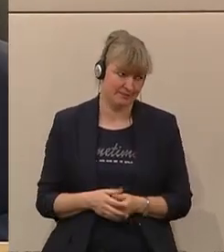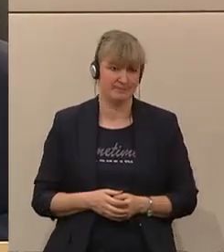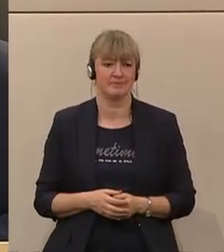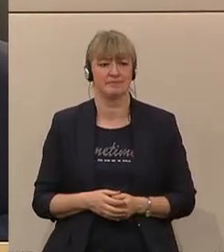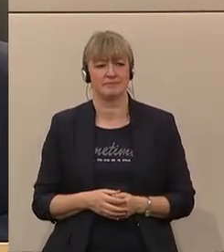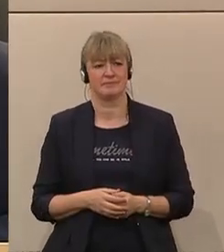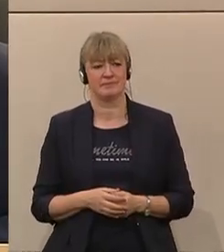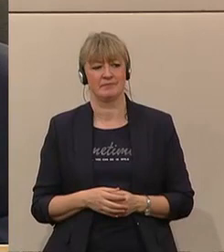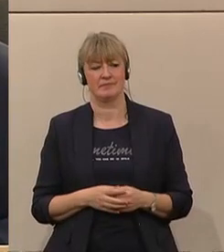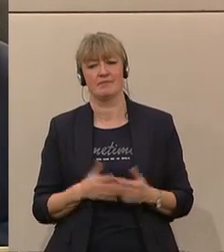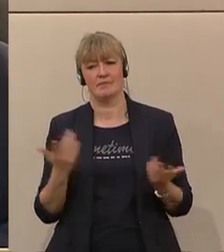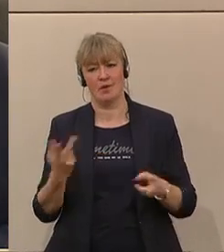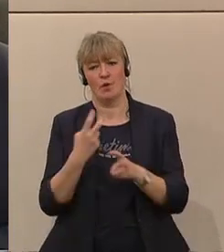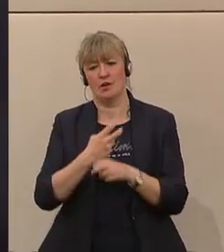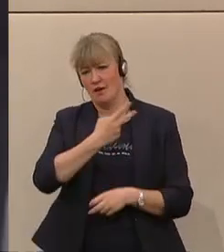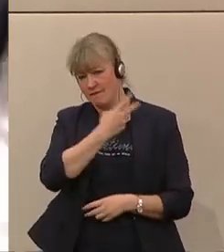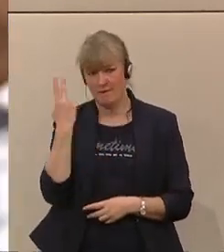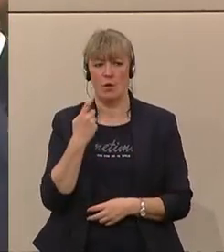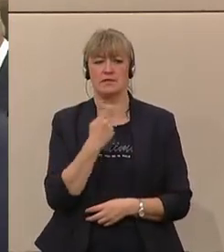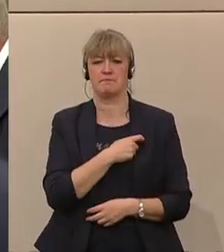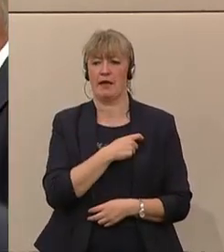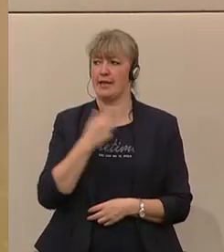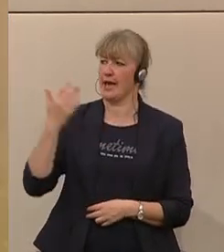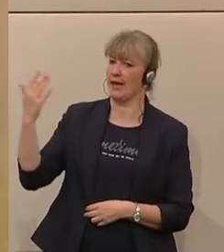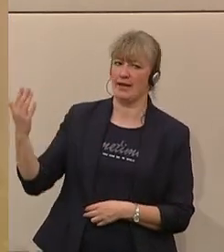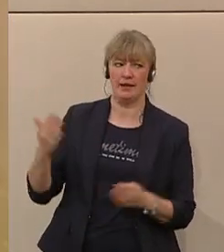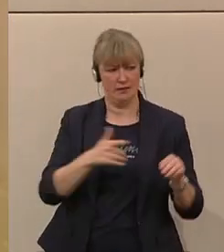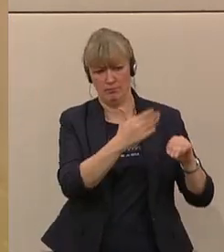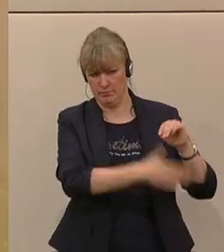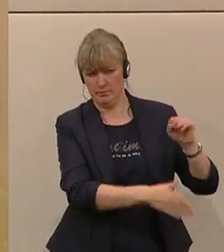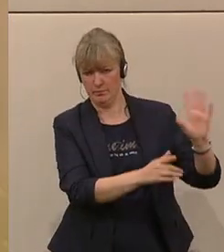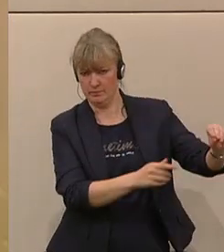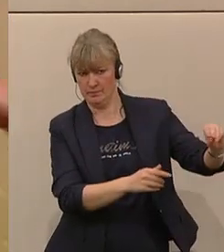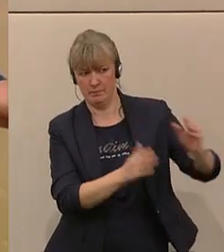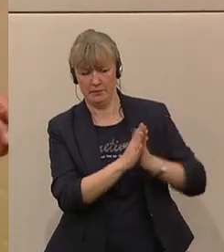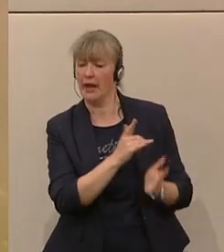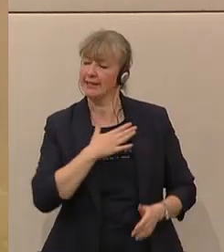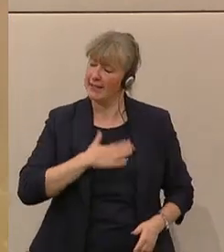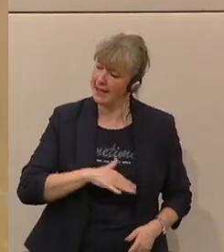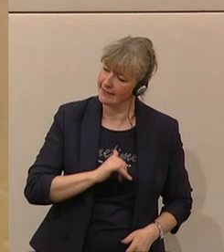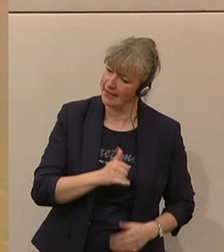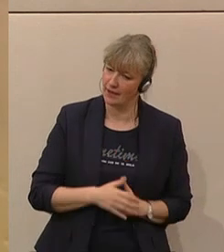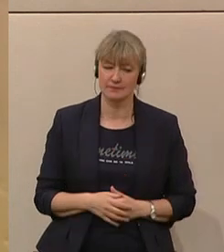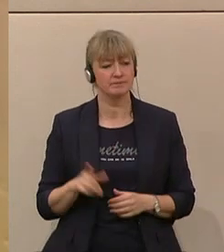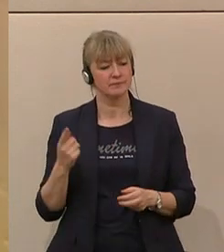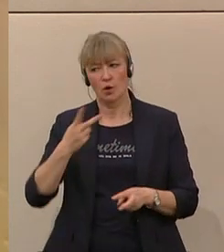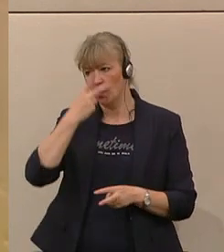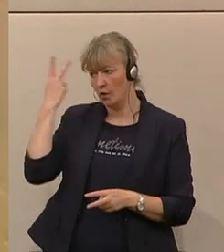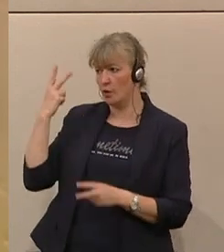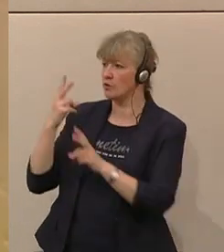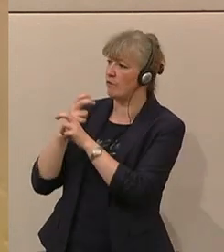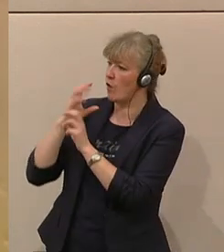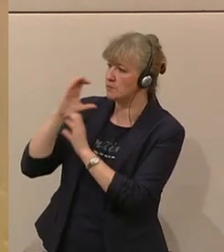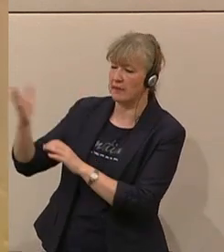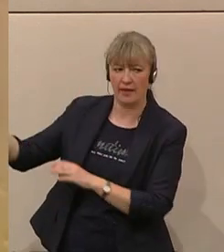Die österreichische Volkspartei hat... Schlusssatz bitte. Gerne. Die österreichische Volkspartei